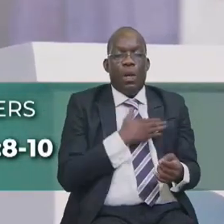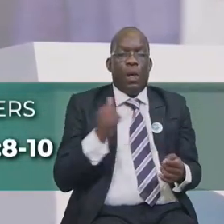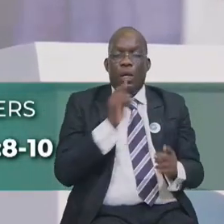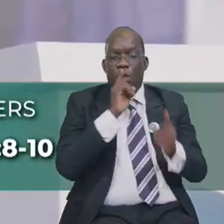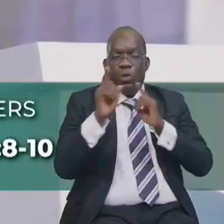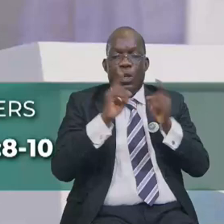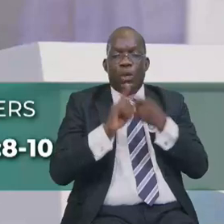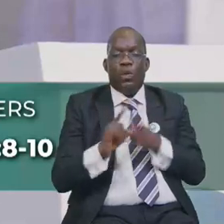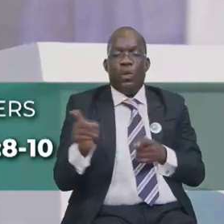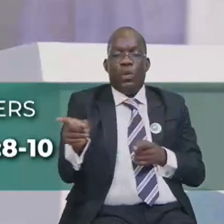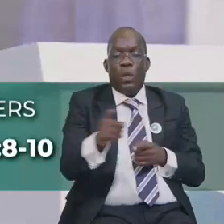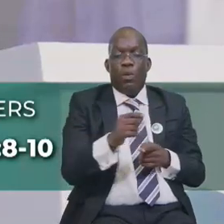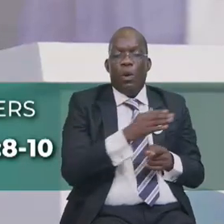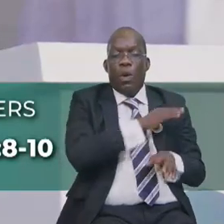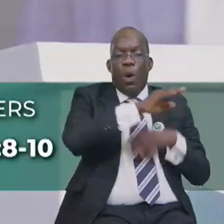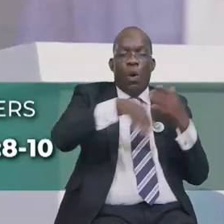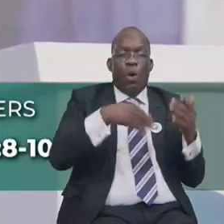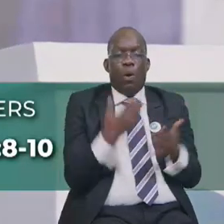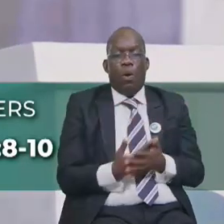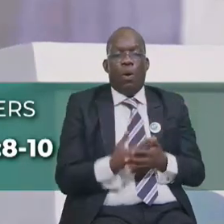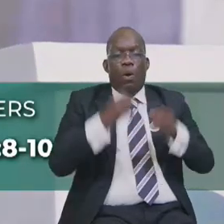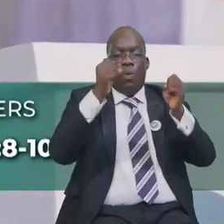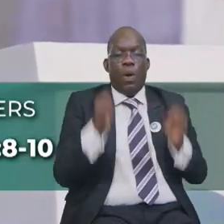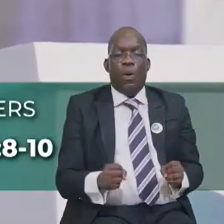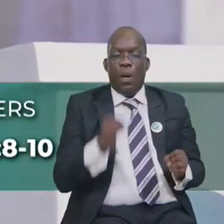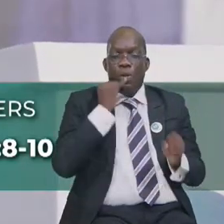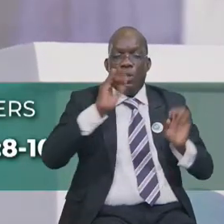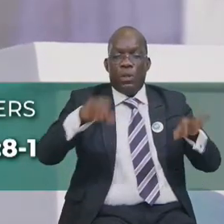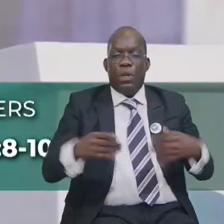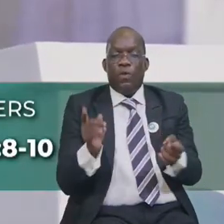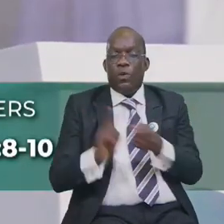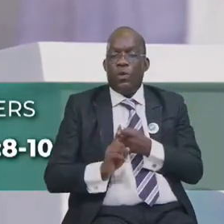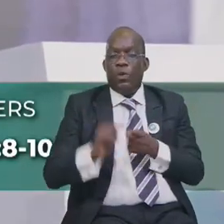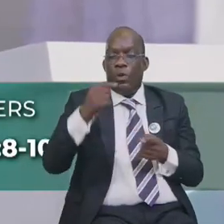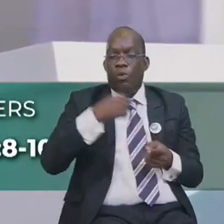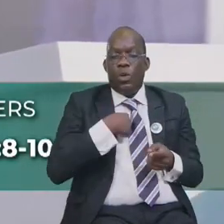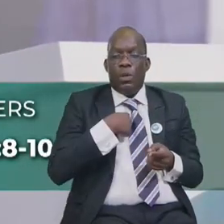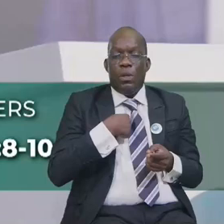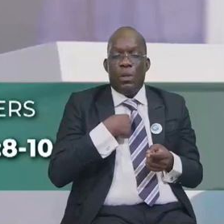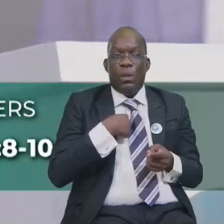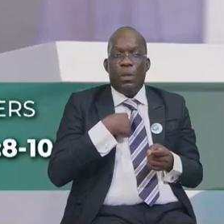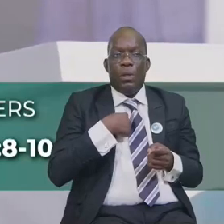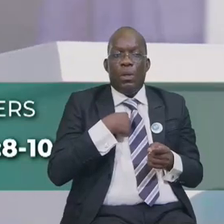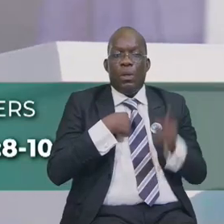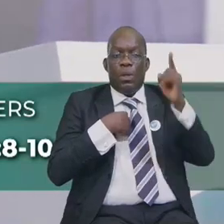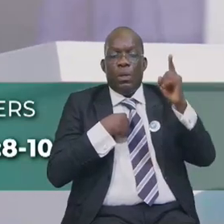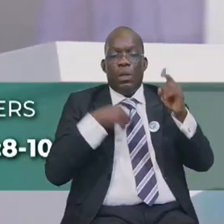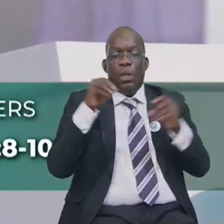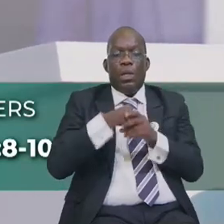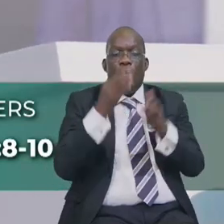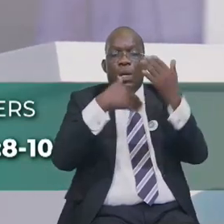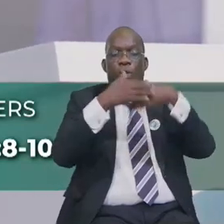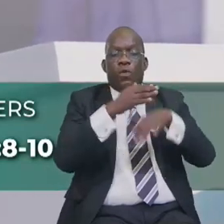s'adressa à eux. Matthieu 28, 18. Tout pouvoir m'a été donné dans le ciel et sur